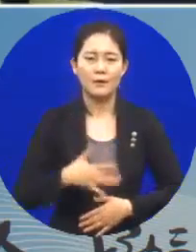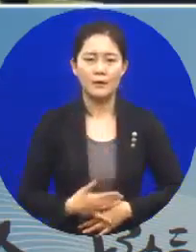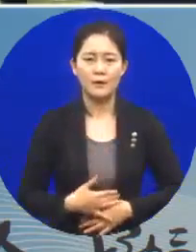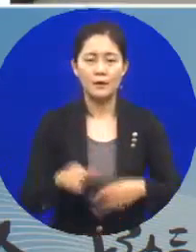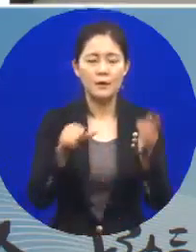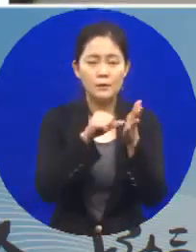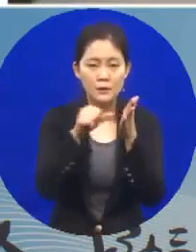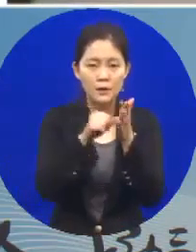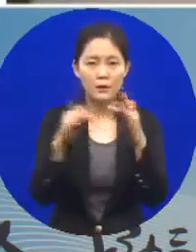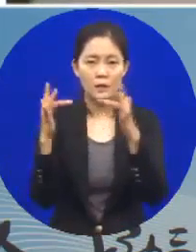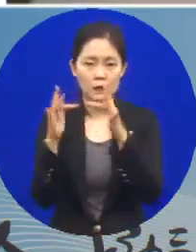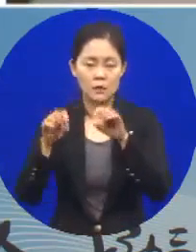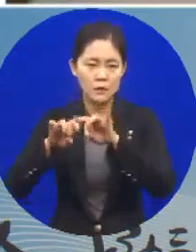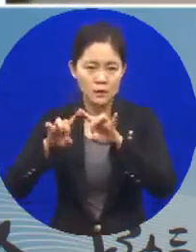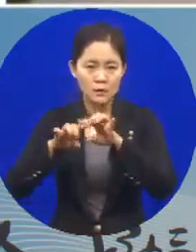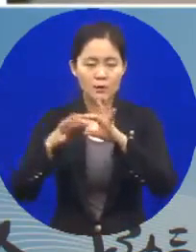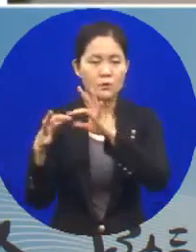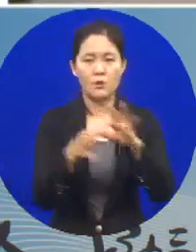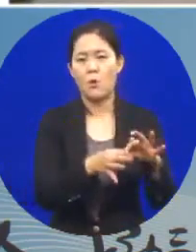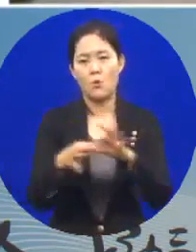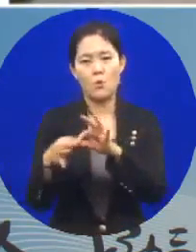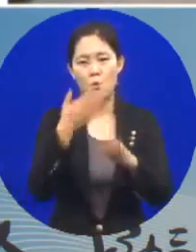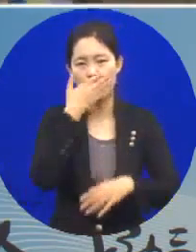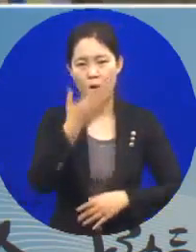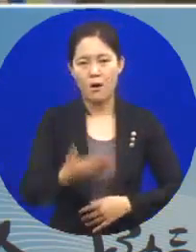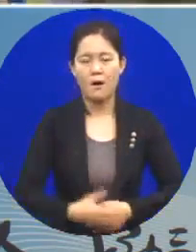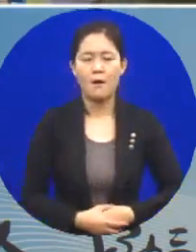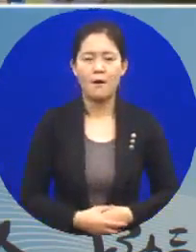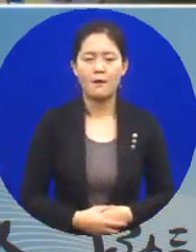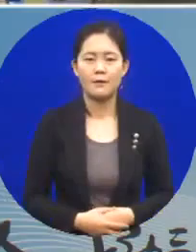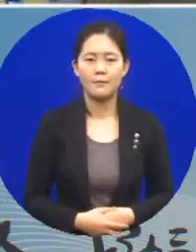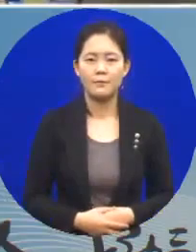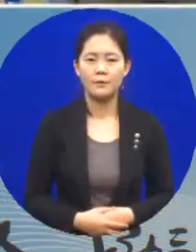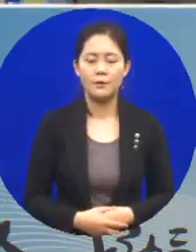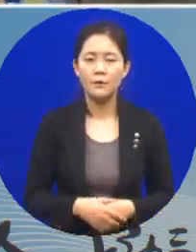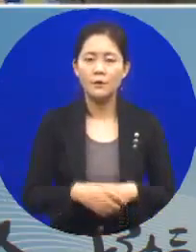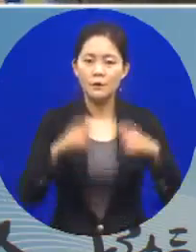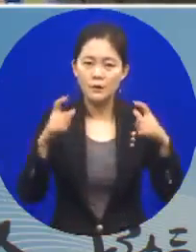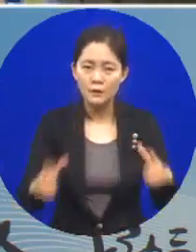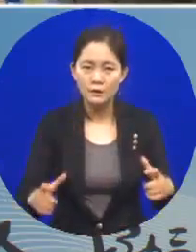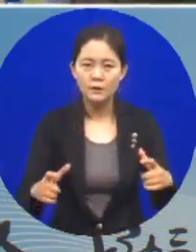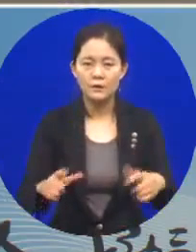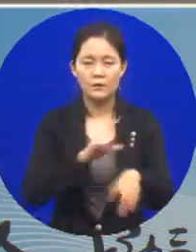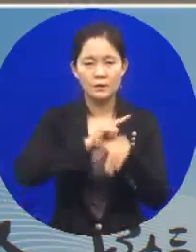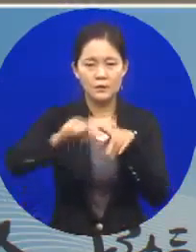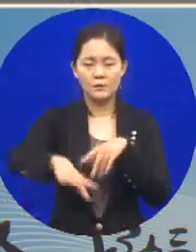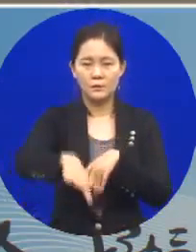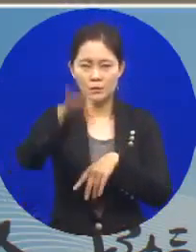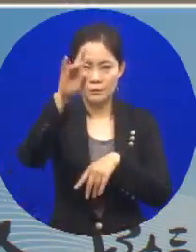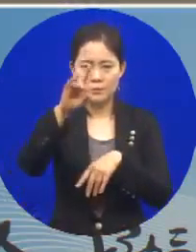않아도 전자기기들이 스스로 작동하고 꺼지는 일이 사물인터넷으로 가능해진다고 하는데요. 용인시가 지자체